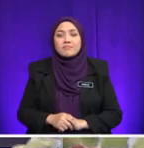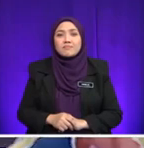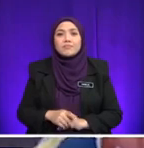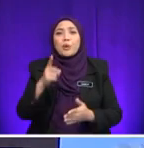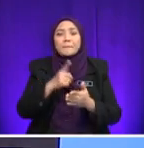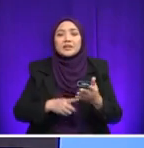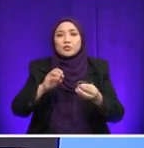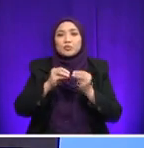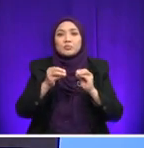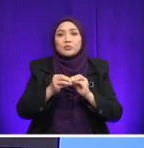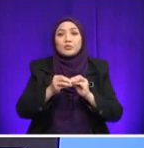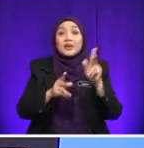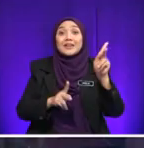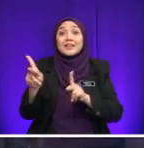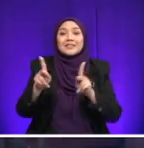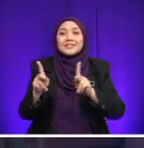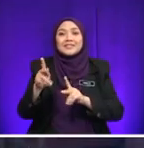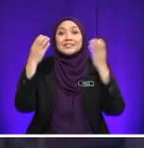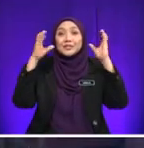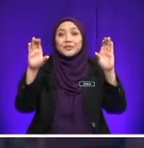saya coba tuliskan